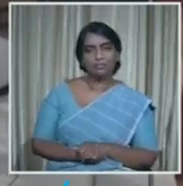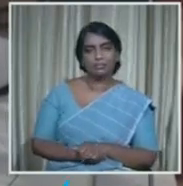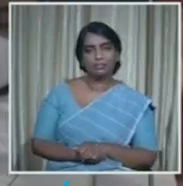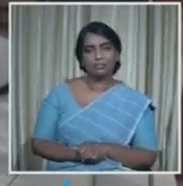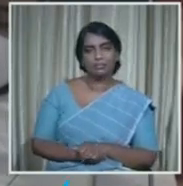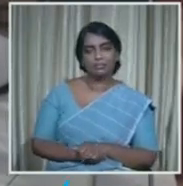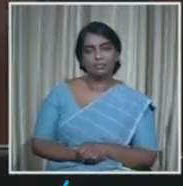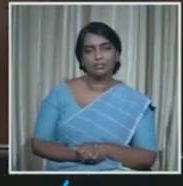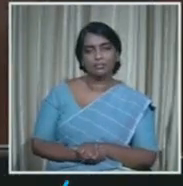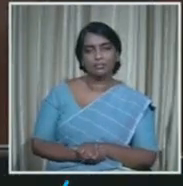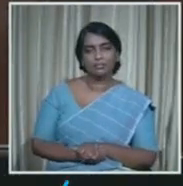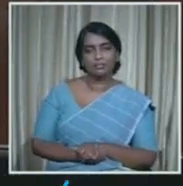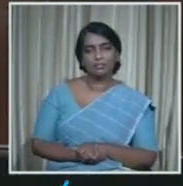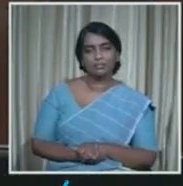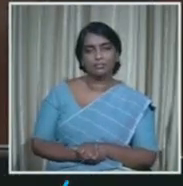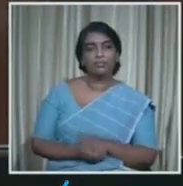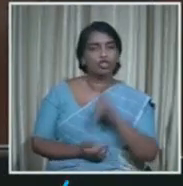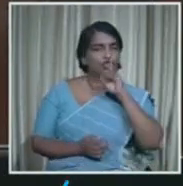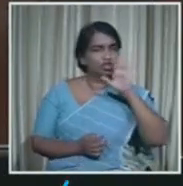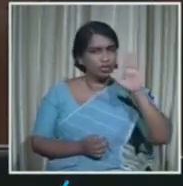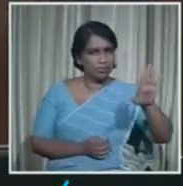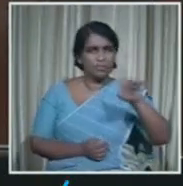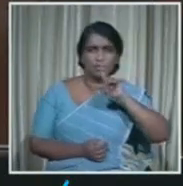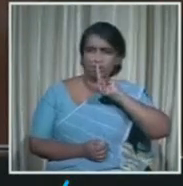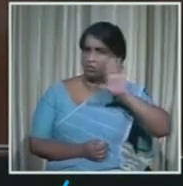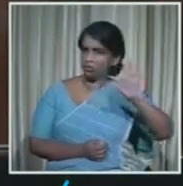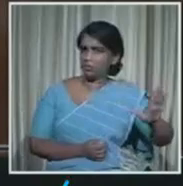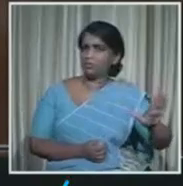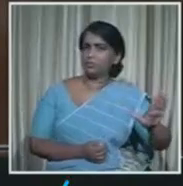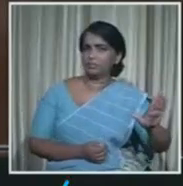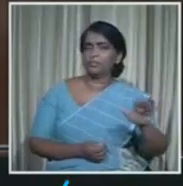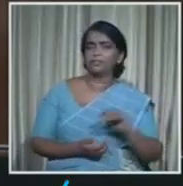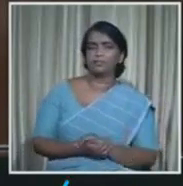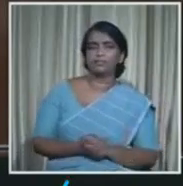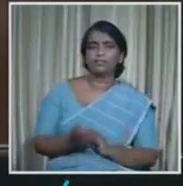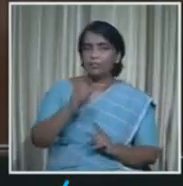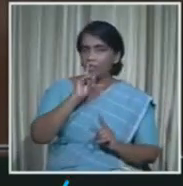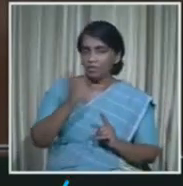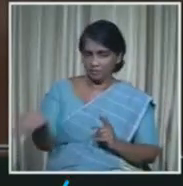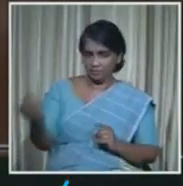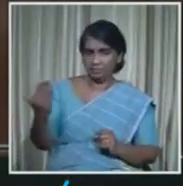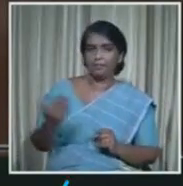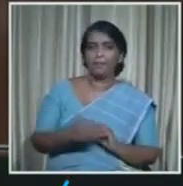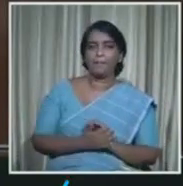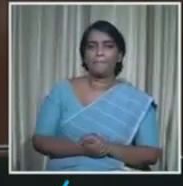katakan dari ini nisabda ini nisabda garu mantirmana nisabda benda